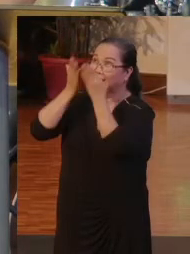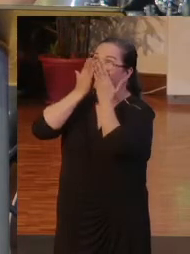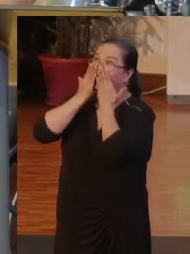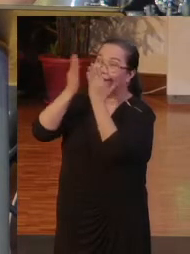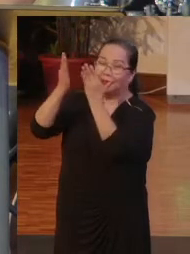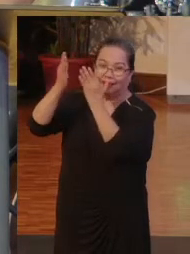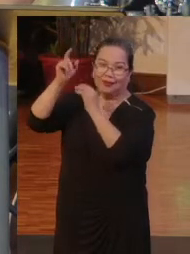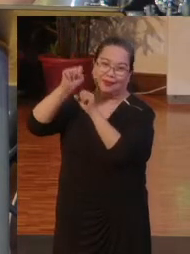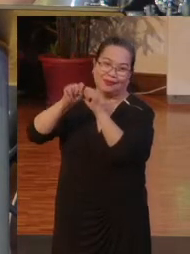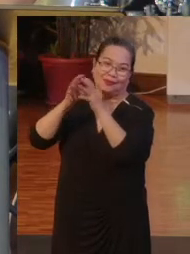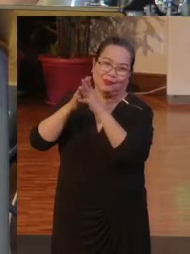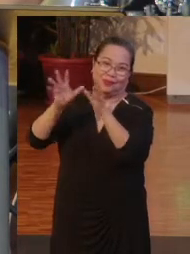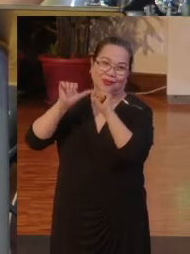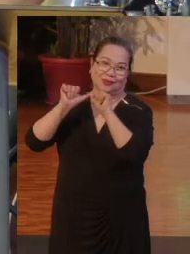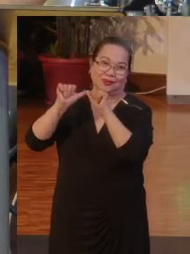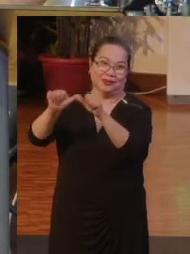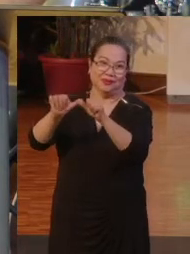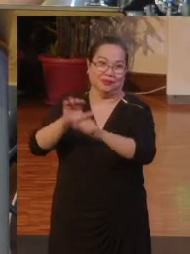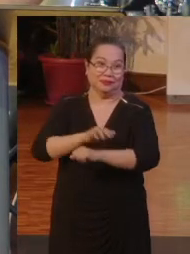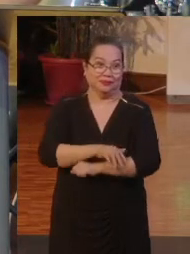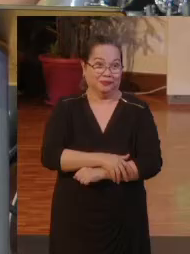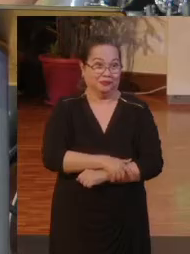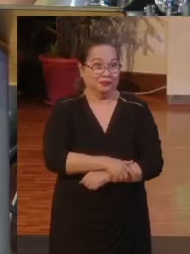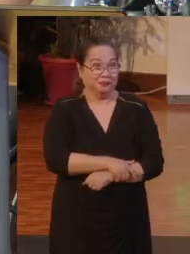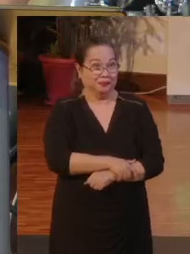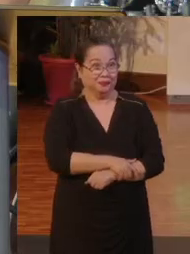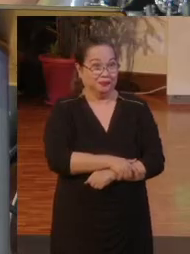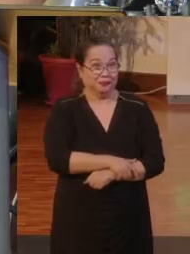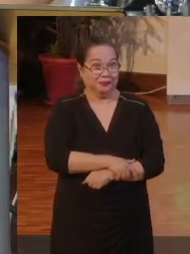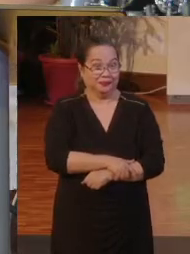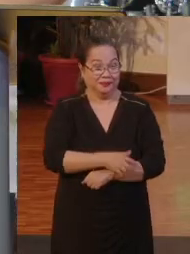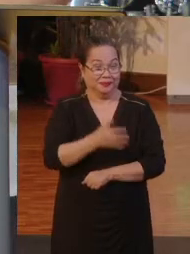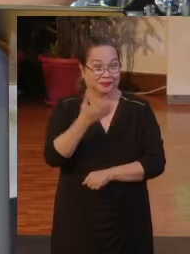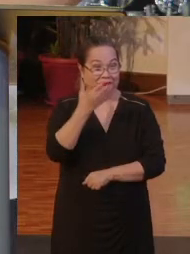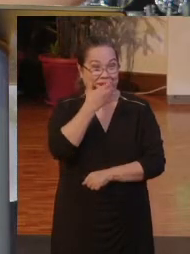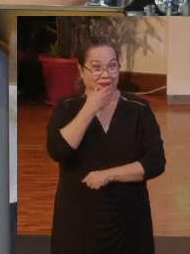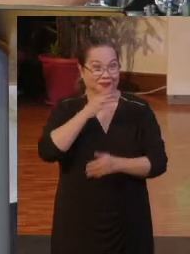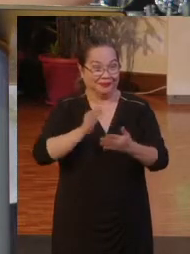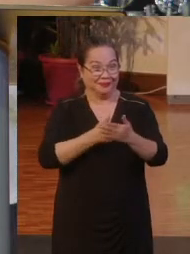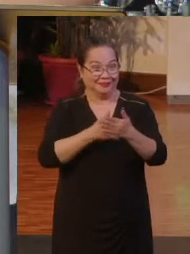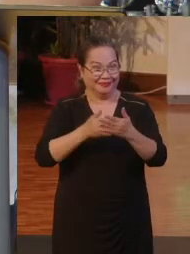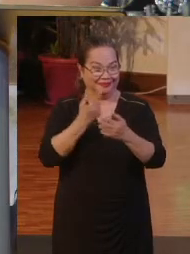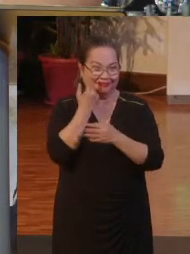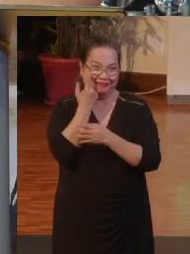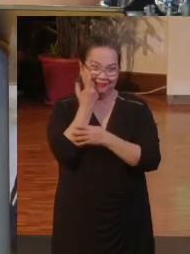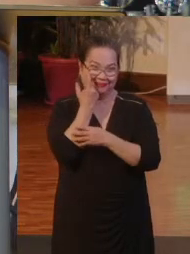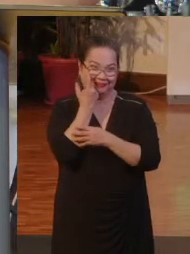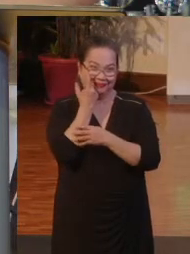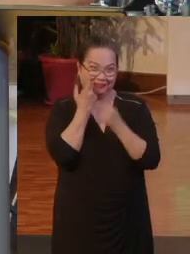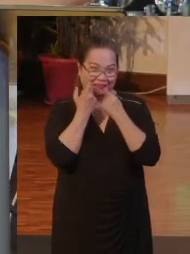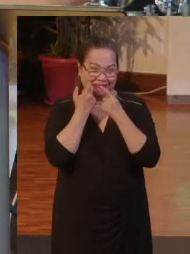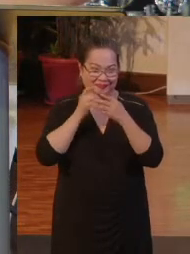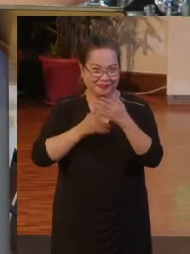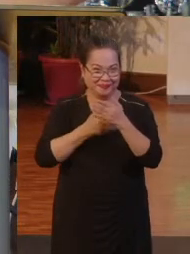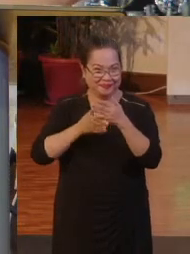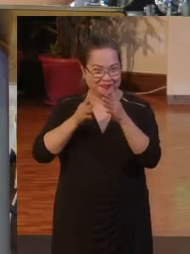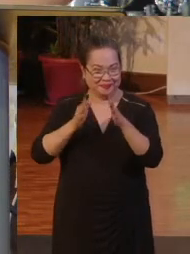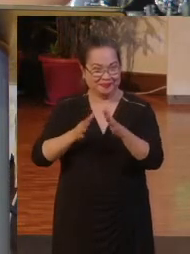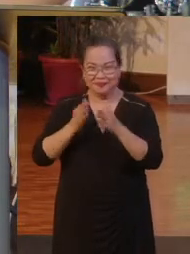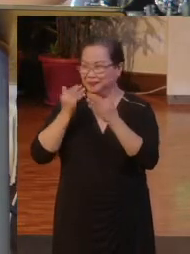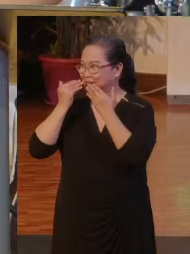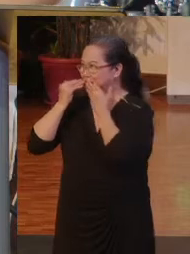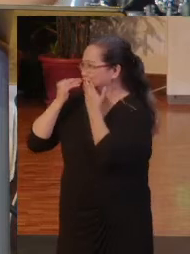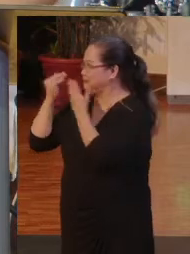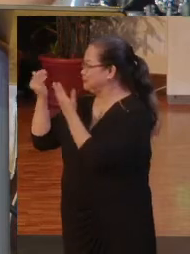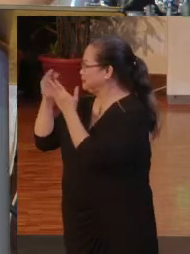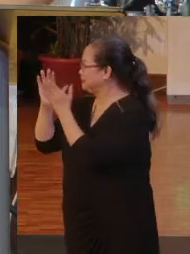papasalamatan ka pa rin namin. At napakaganda nga nung inawad kanina ng mga ating mga singer. Salamat na lang